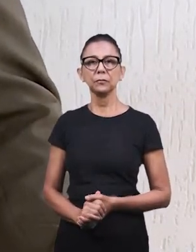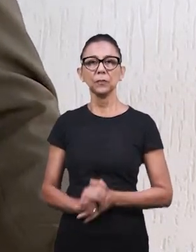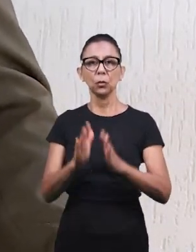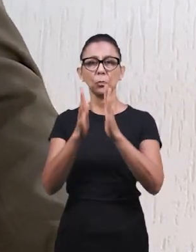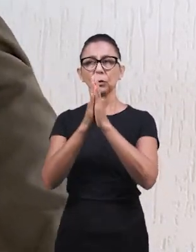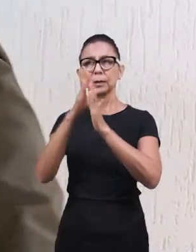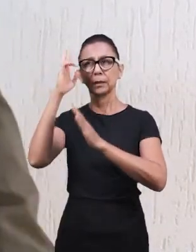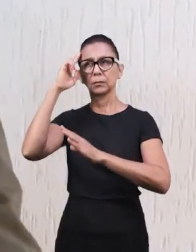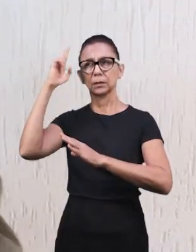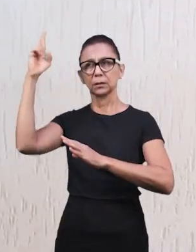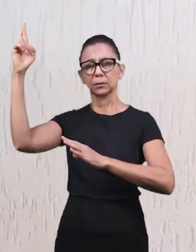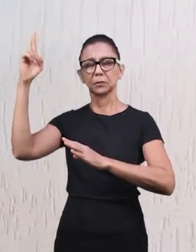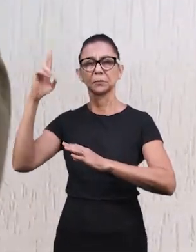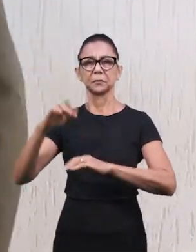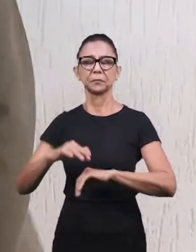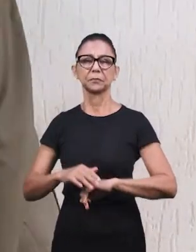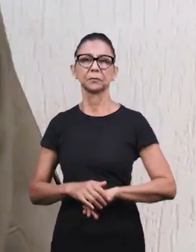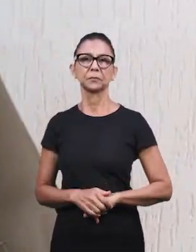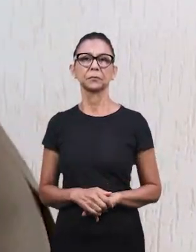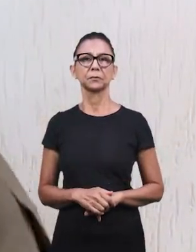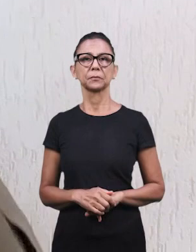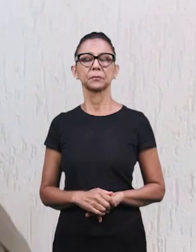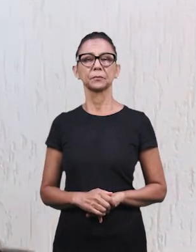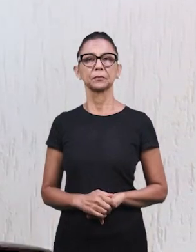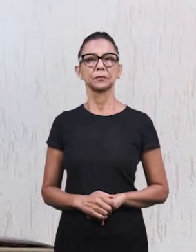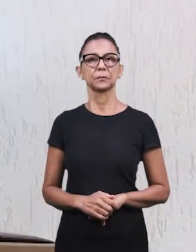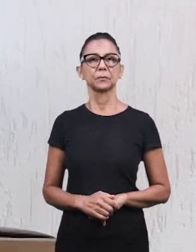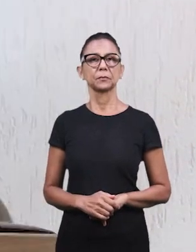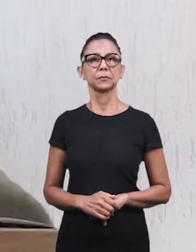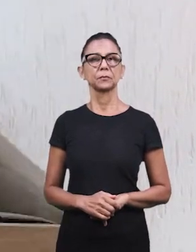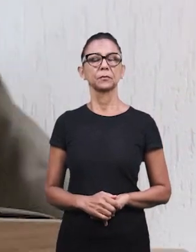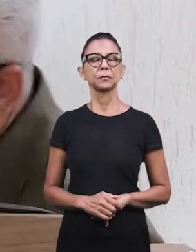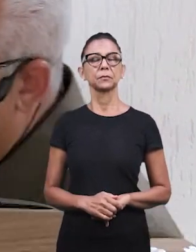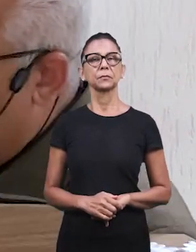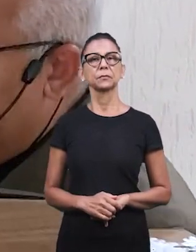ноги ваши, мы будем взывать Господу.